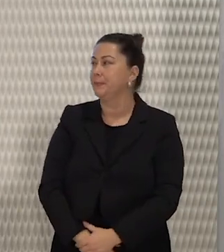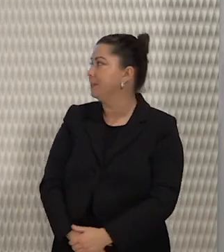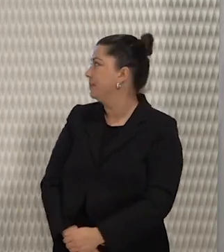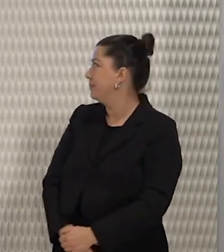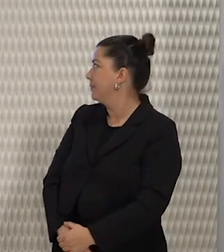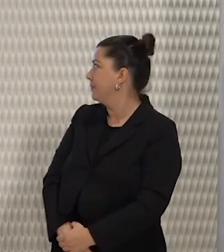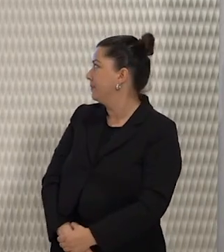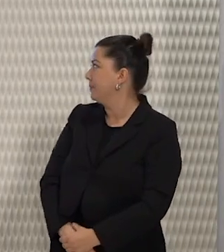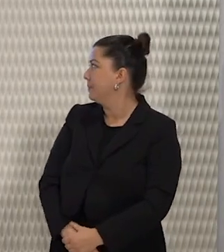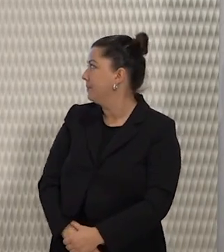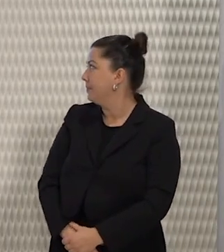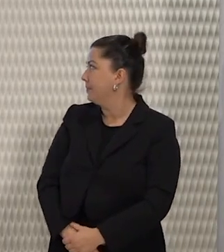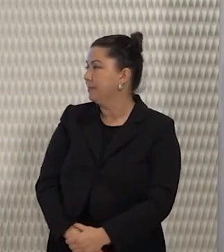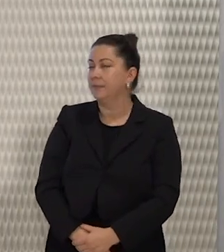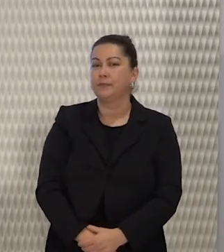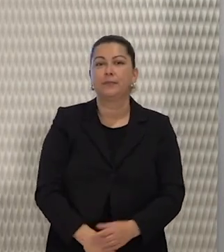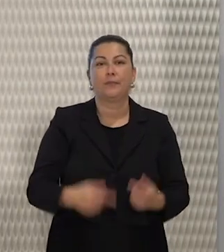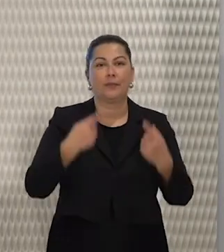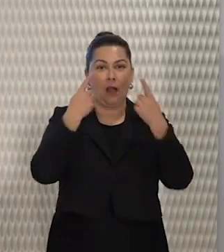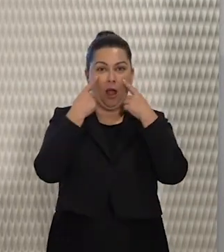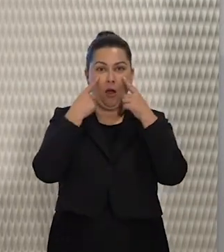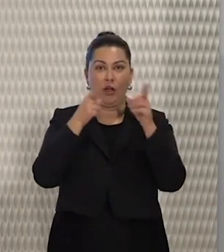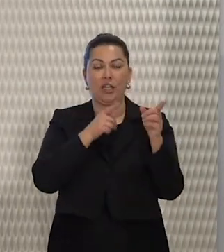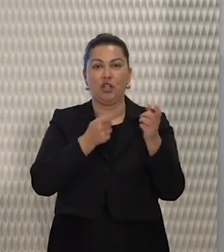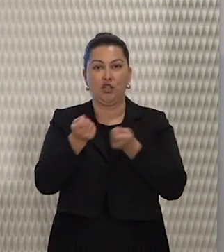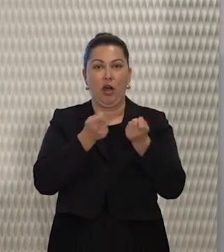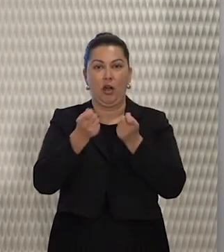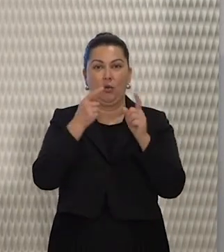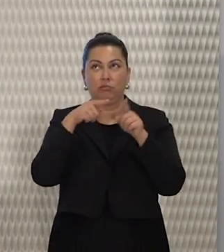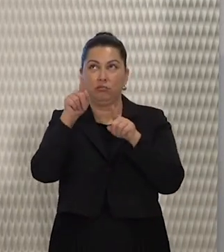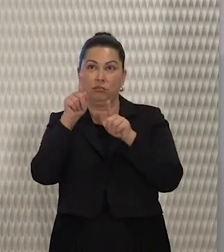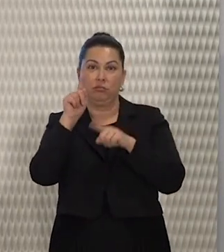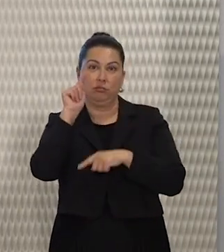Nach oben zu schauen, auszuwählen.